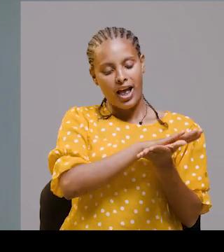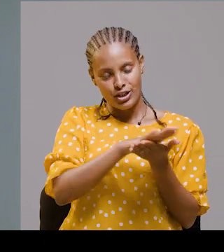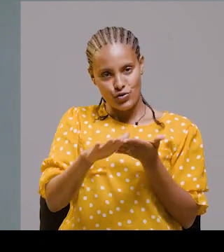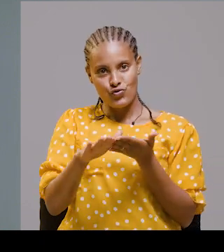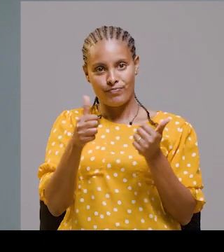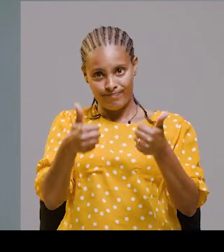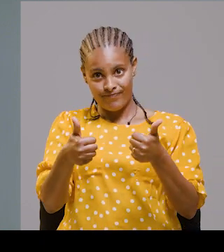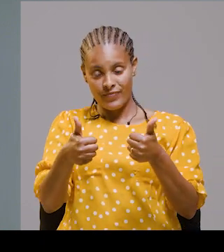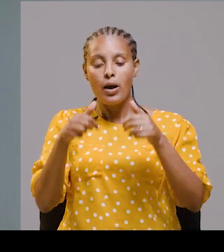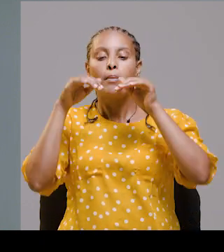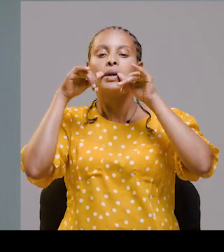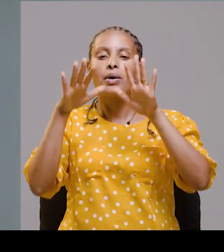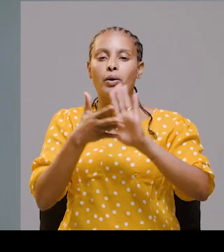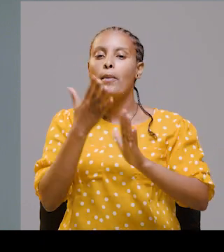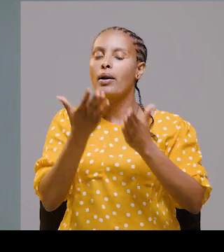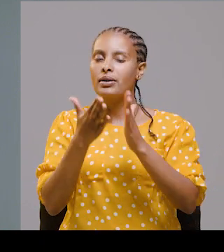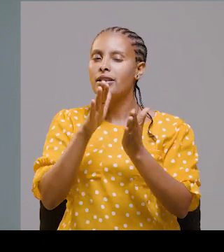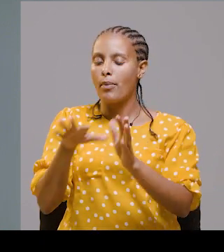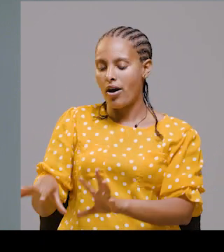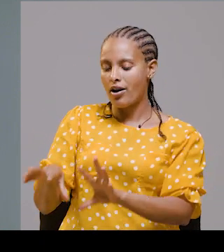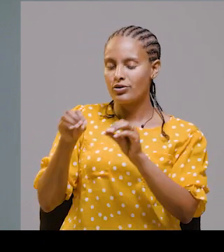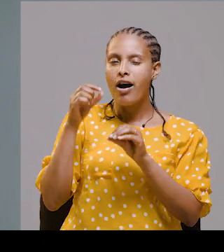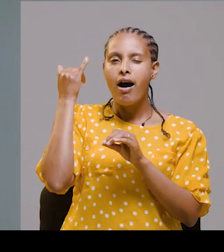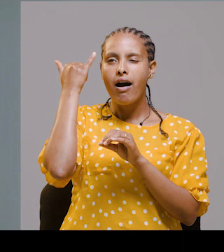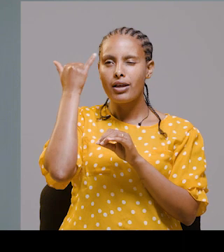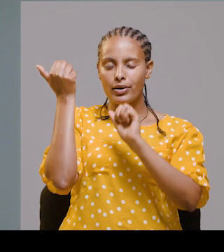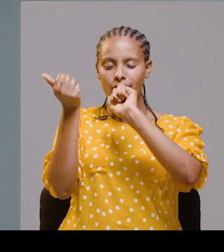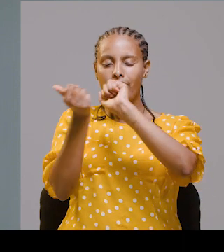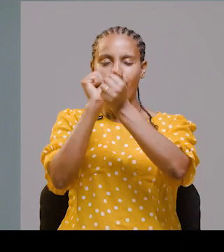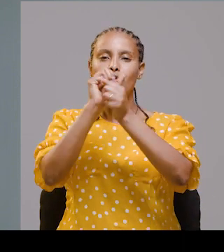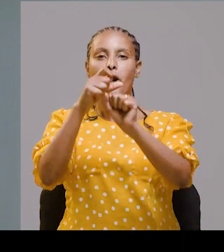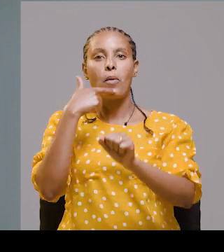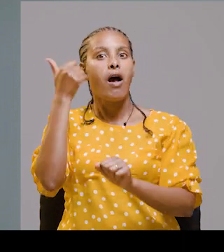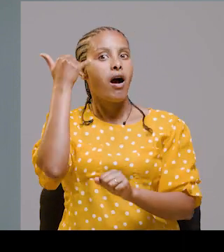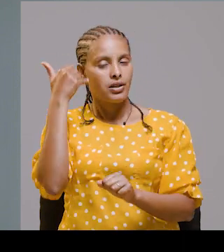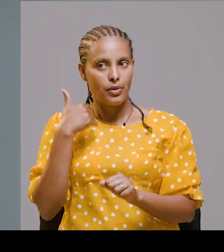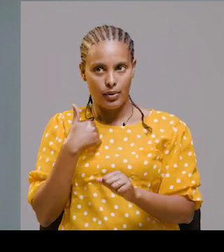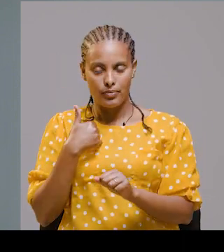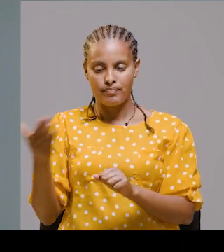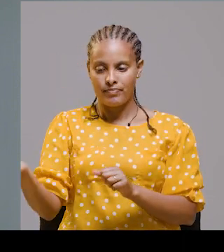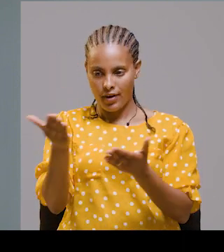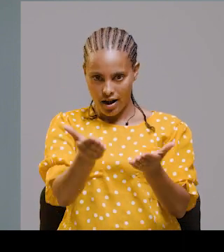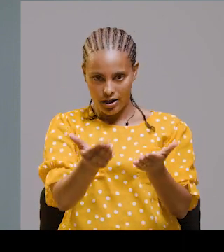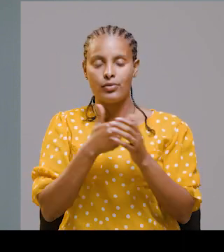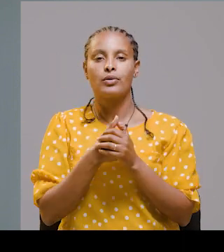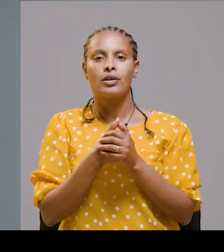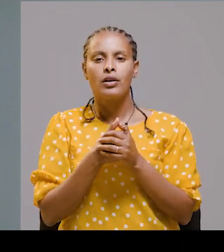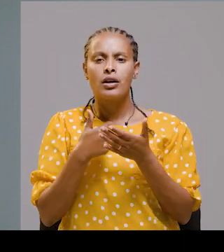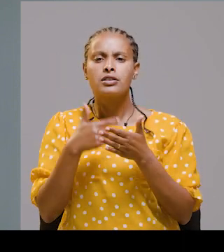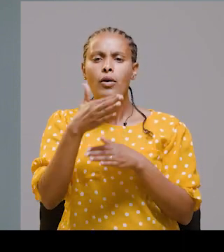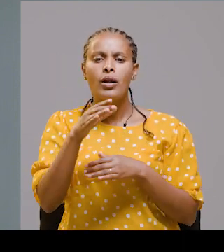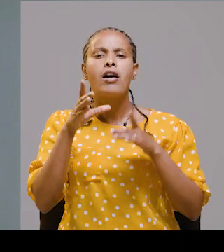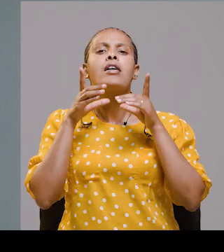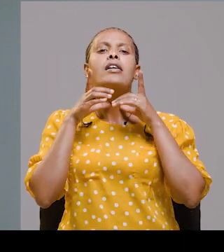ብታደርጓቸው ምናልባት ተማሪዎቹ ሀሳባቸውን ሊቀይሩ ይችሉ ይሆናል ብለው ሀሳባቸውን አቀረቡ። ከዛ በኋላ